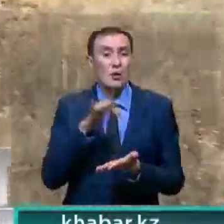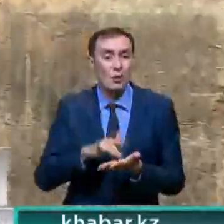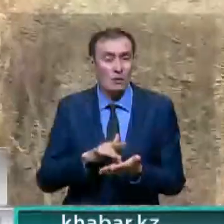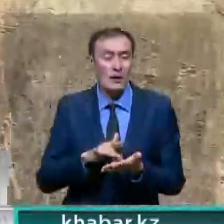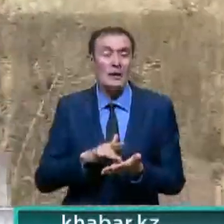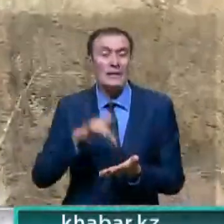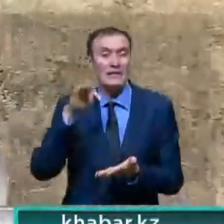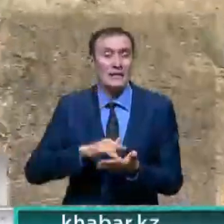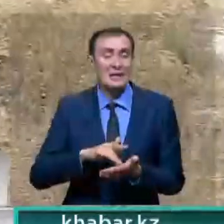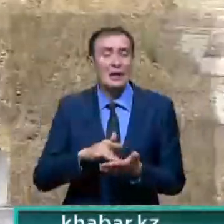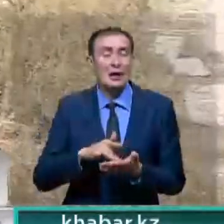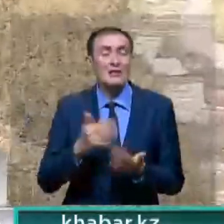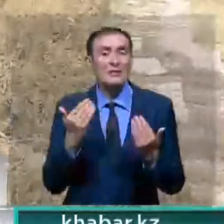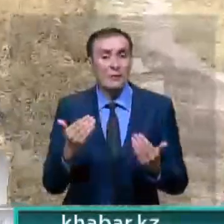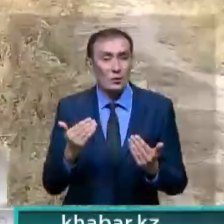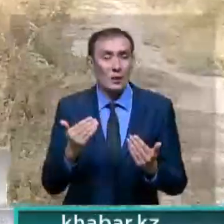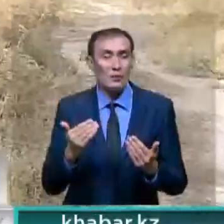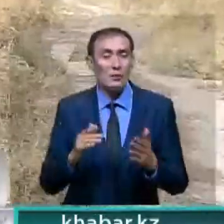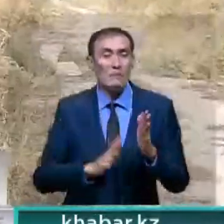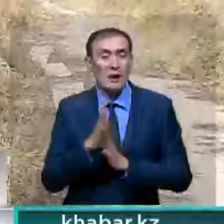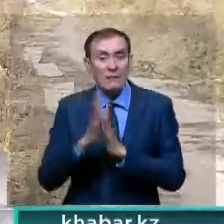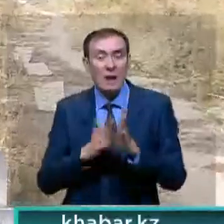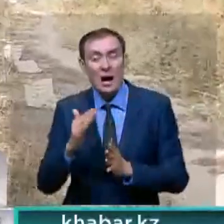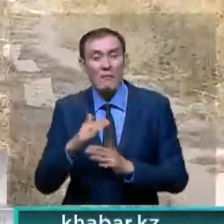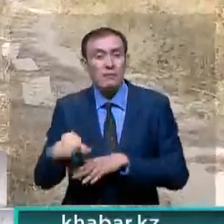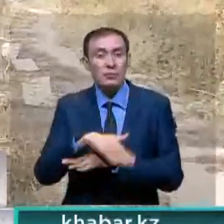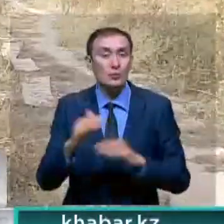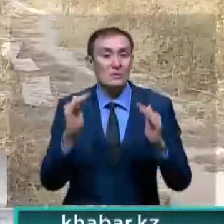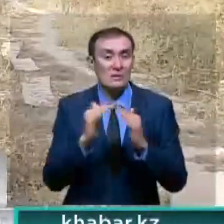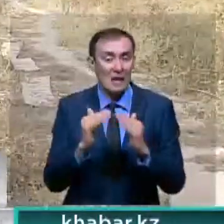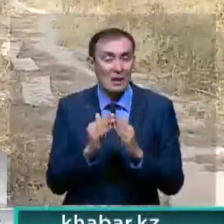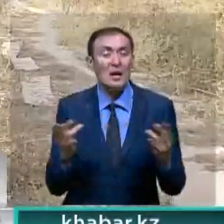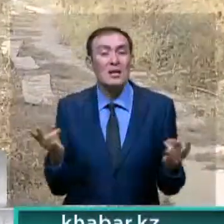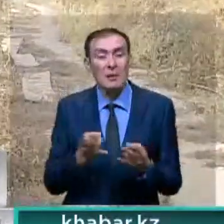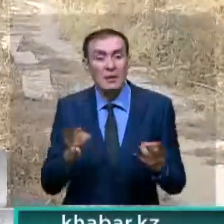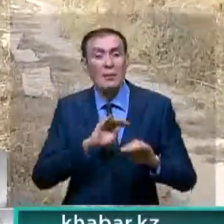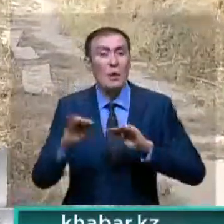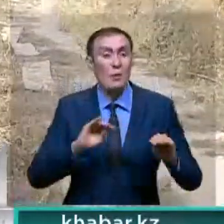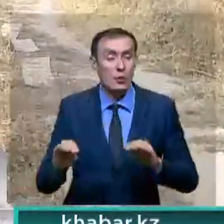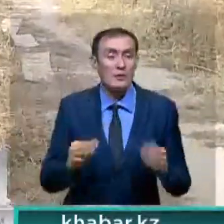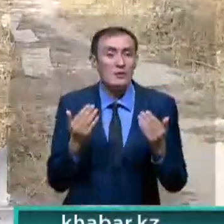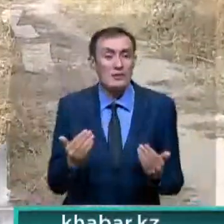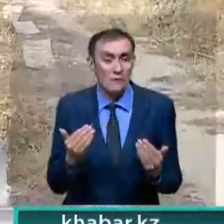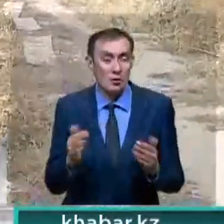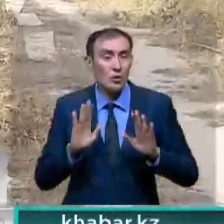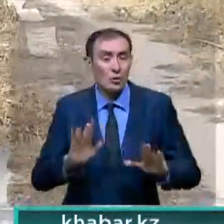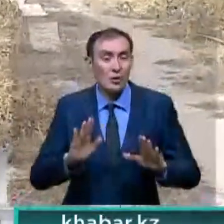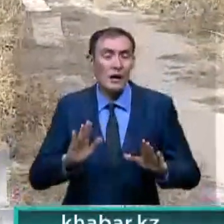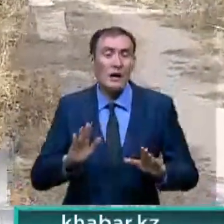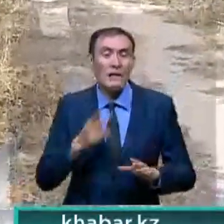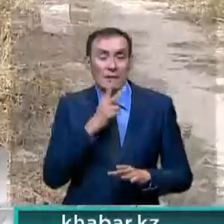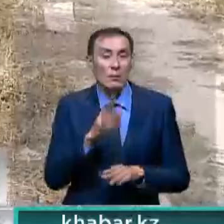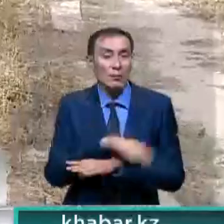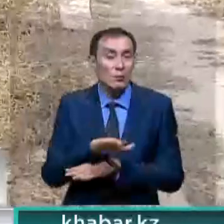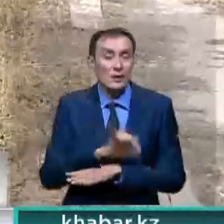сказать, сердце Гейт-Сити сегодня поросло травой, а в пустующем здании со всем необходимым оборудованием сегодня властвует только ветер. И это